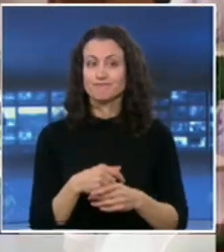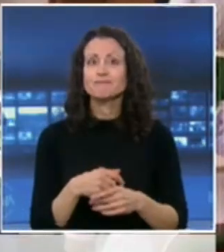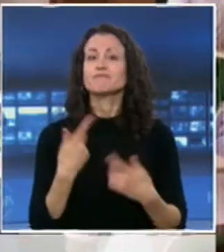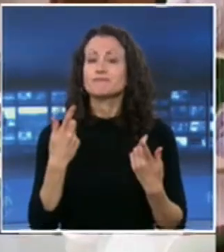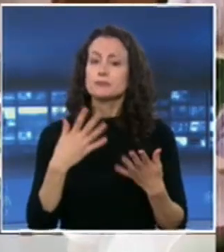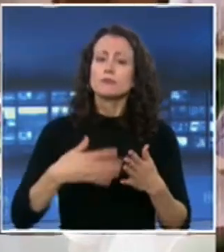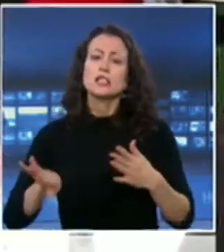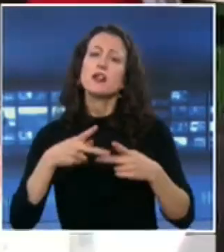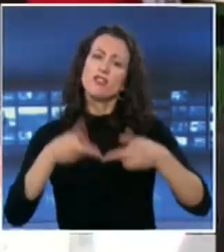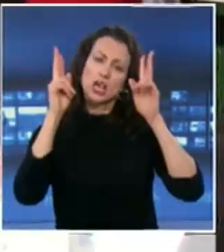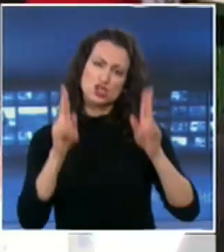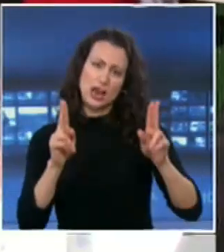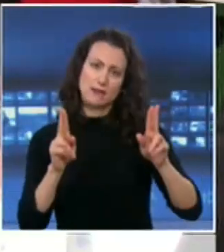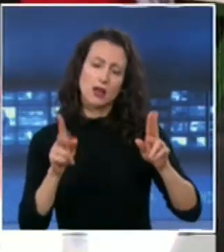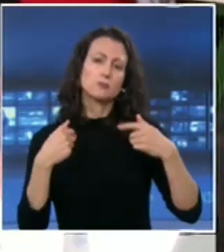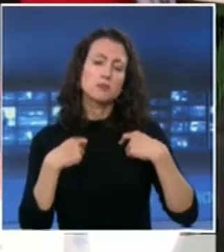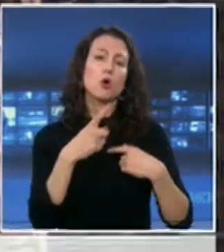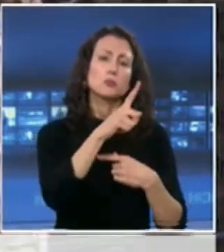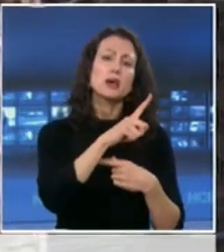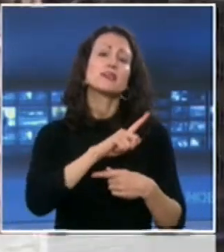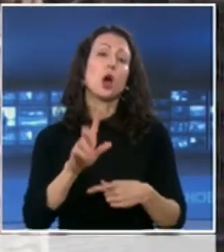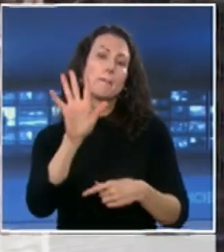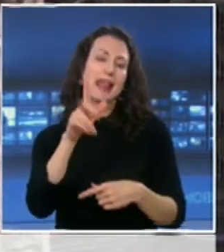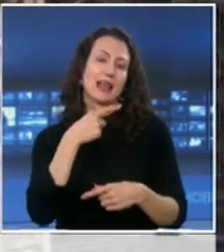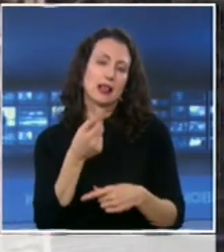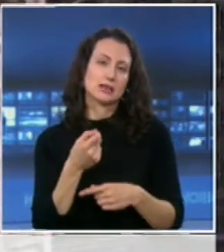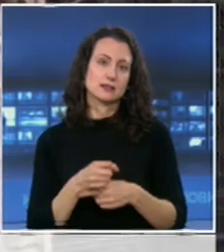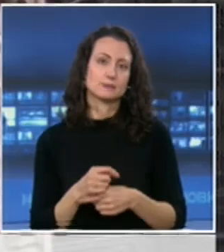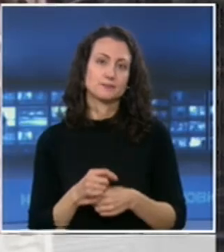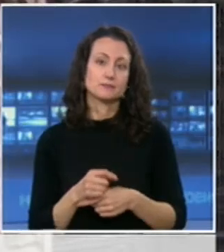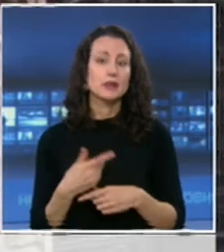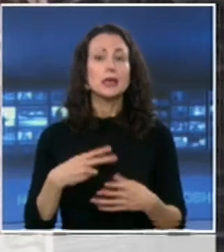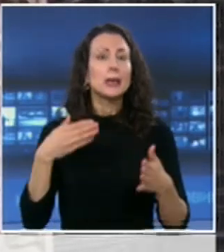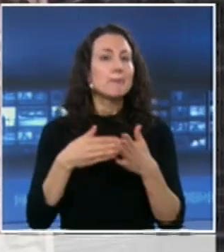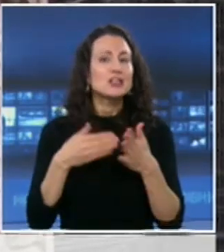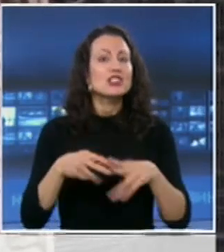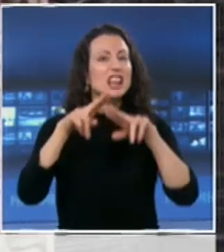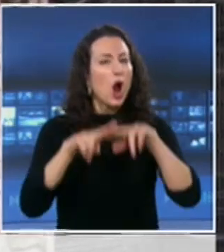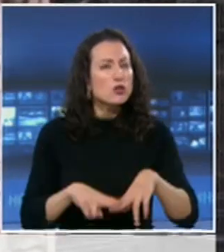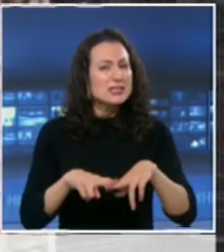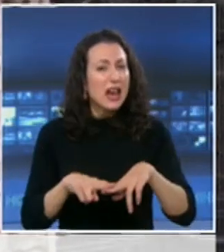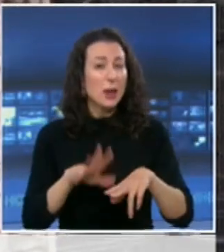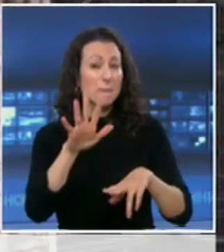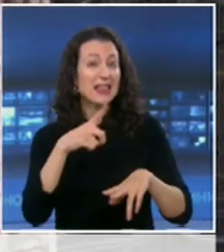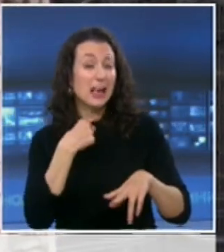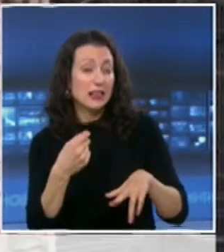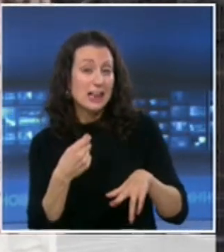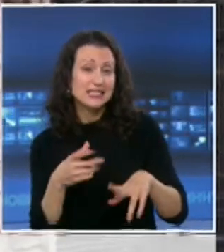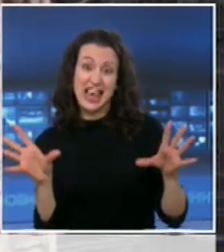остават учениците от 1 до 5 клас включително. Причината да оставим 5 клас към от 1 до 4, че по